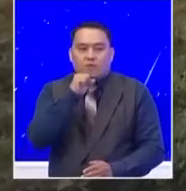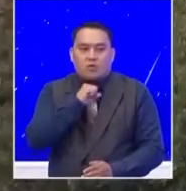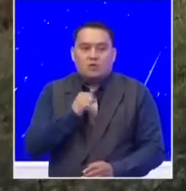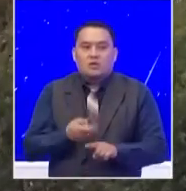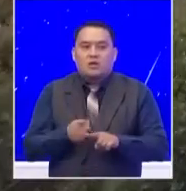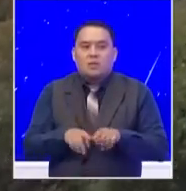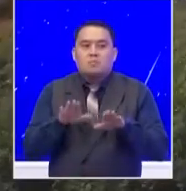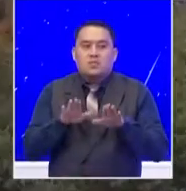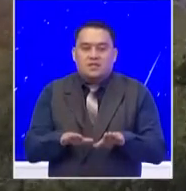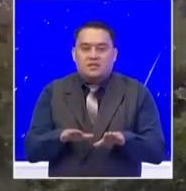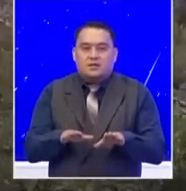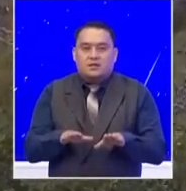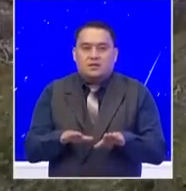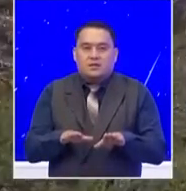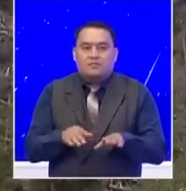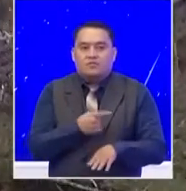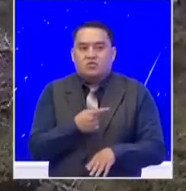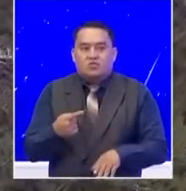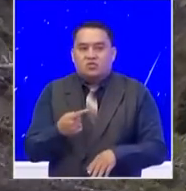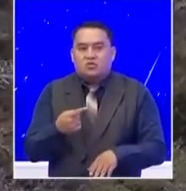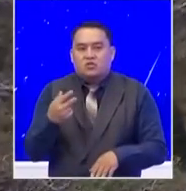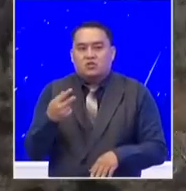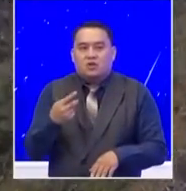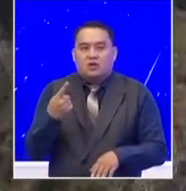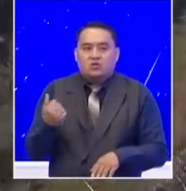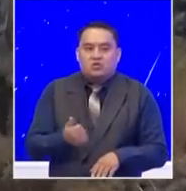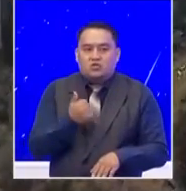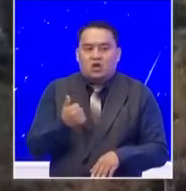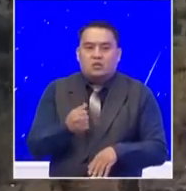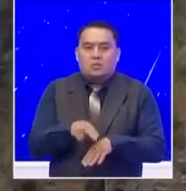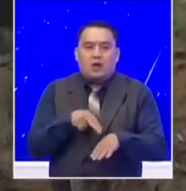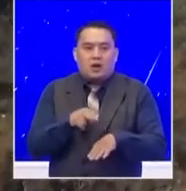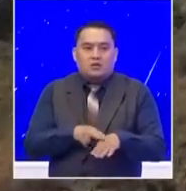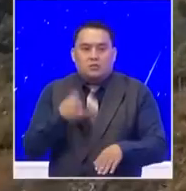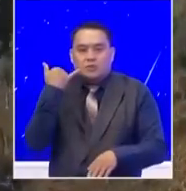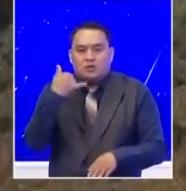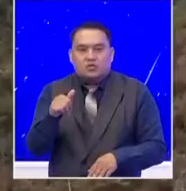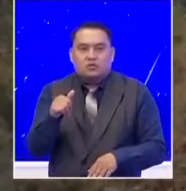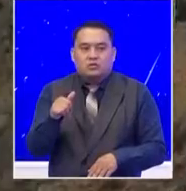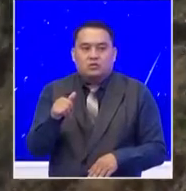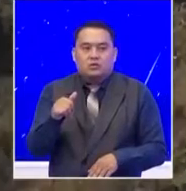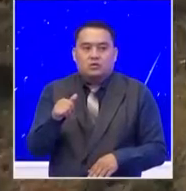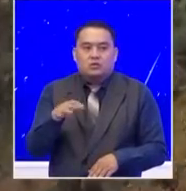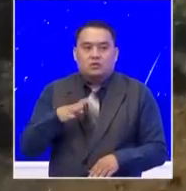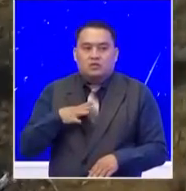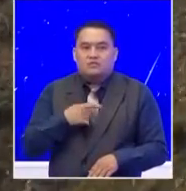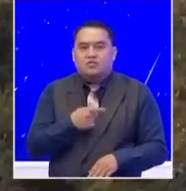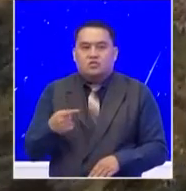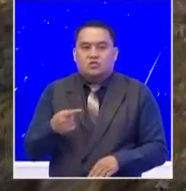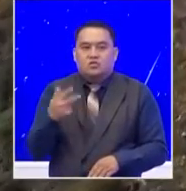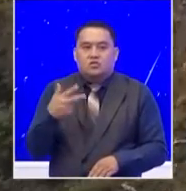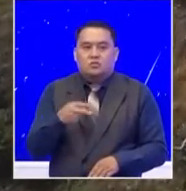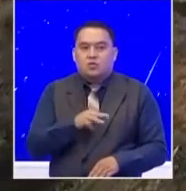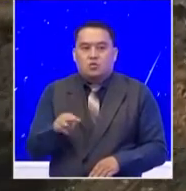этом месте. В течение получаса я связался с полицейскими, нашими местными участковыми. И буквально в течение получаса